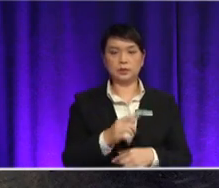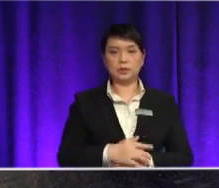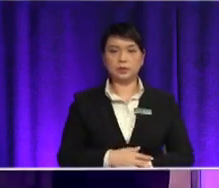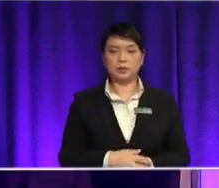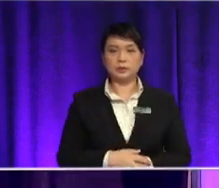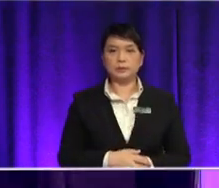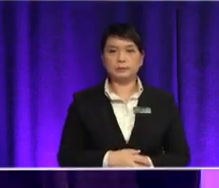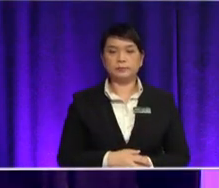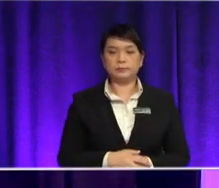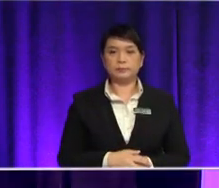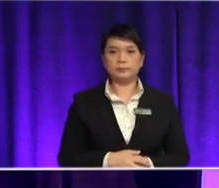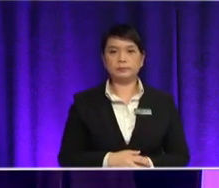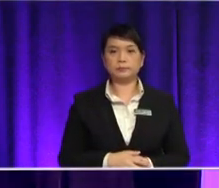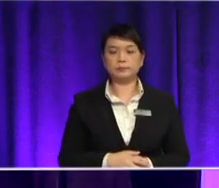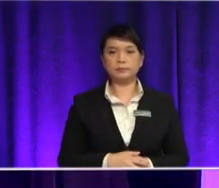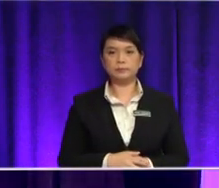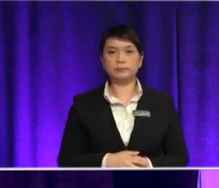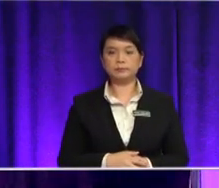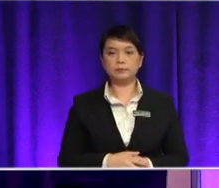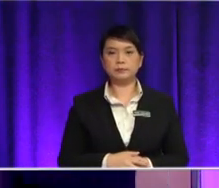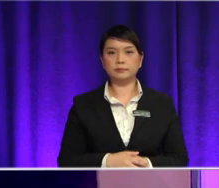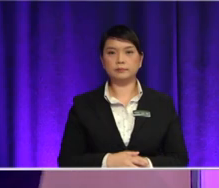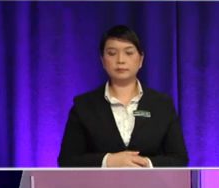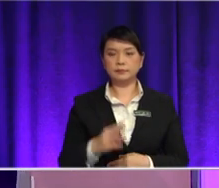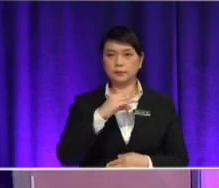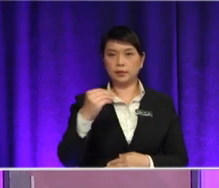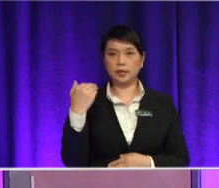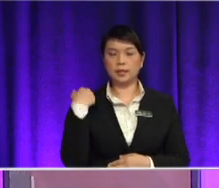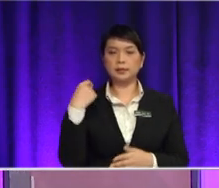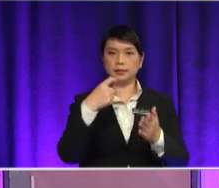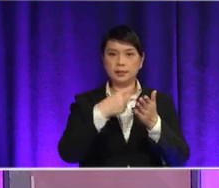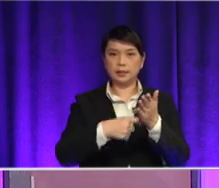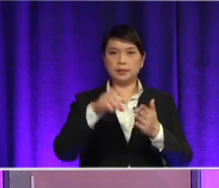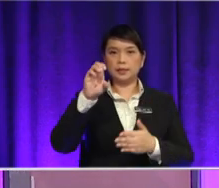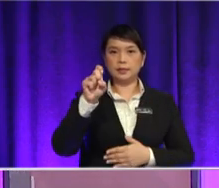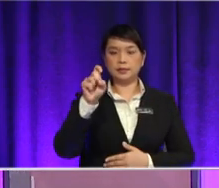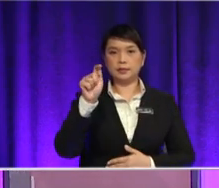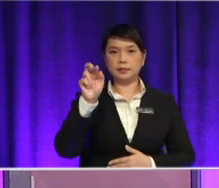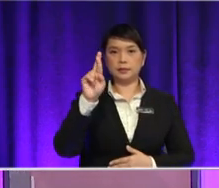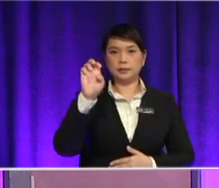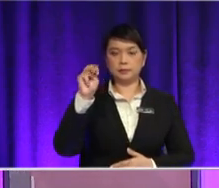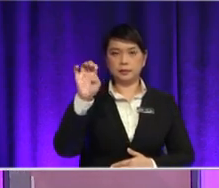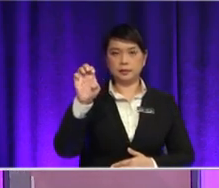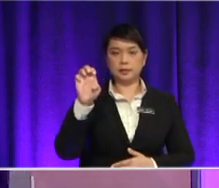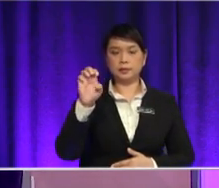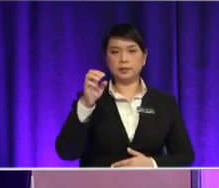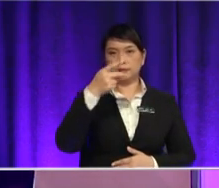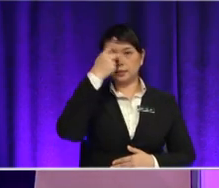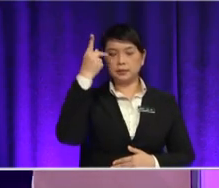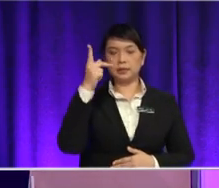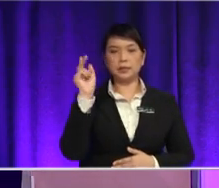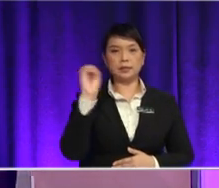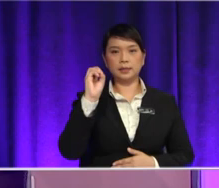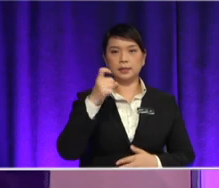loceng dan mempunyai nilai ekstrim. Kenapa ada nilai ekstrim? Sebab nilai di sini tak ada nilai. Aha, itu